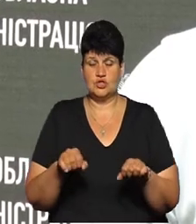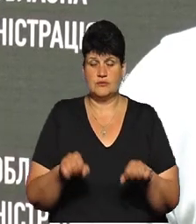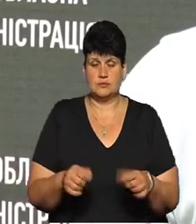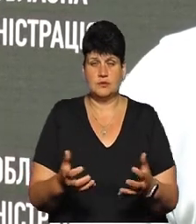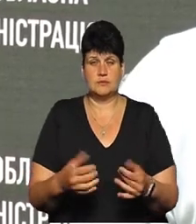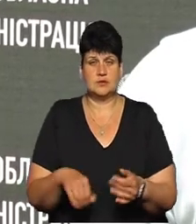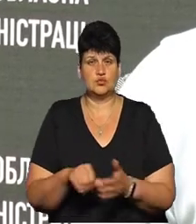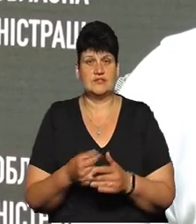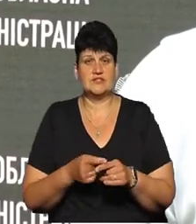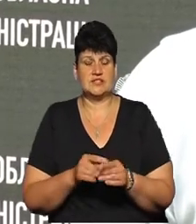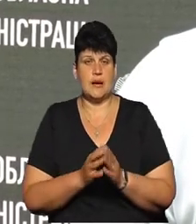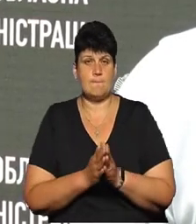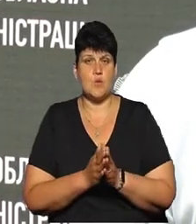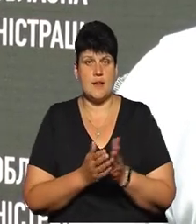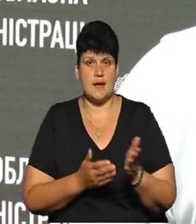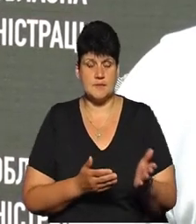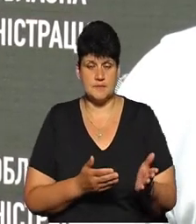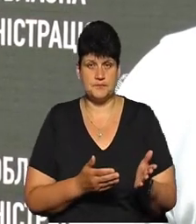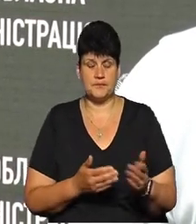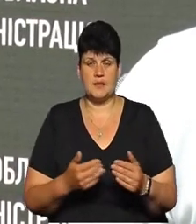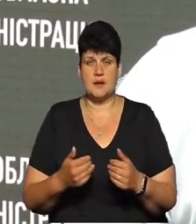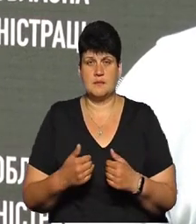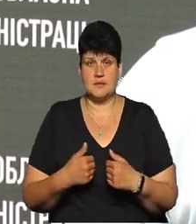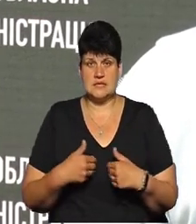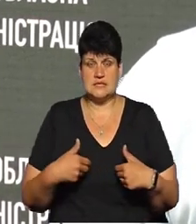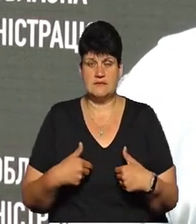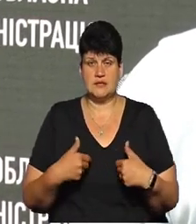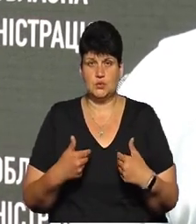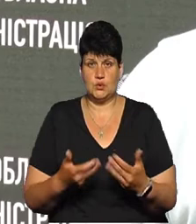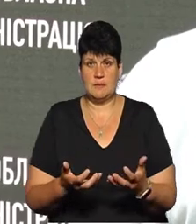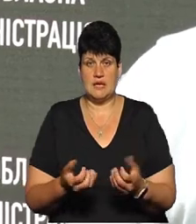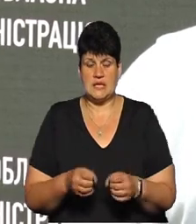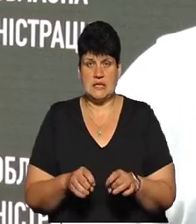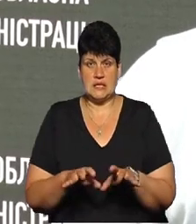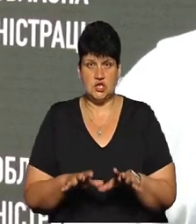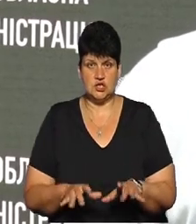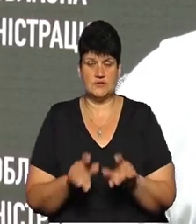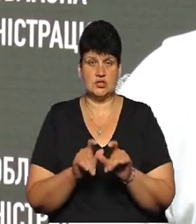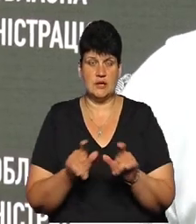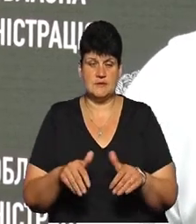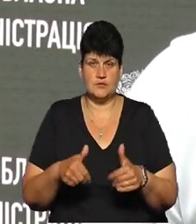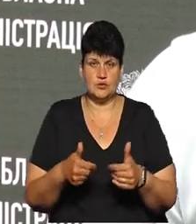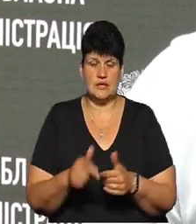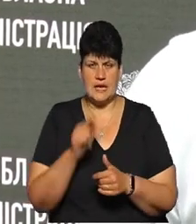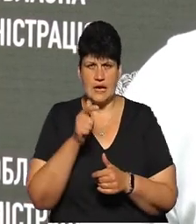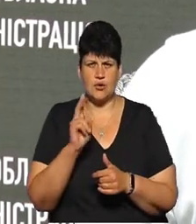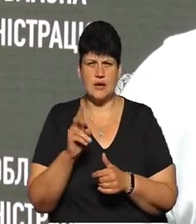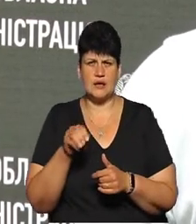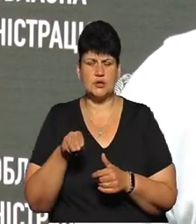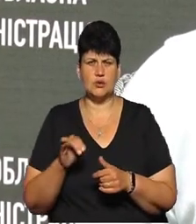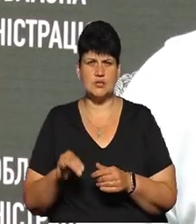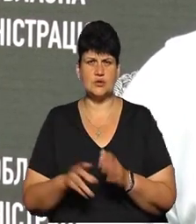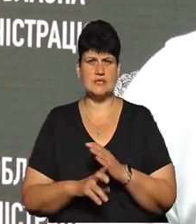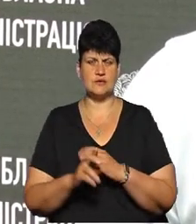молебнях. Ми звернулися і прийняли рішення на штабі звернутися до Греко-католицької церкви, щоб не було